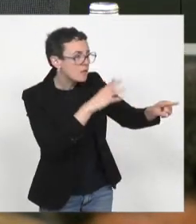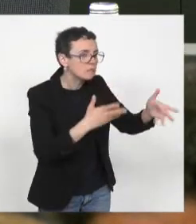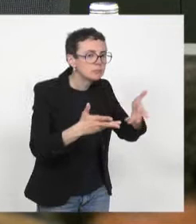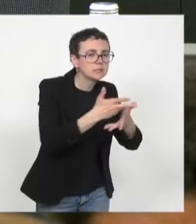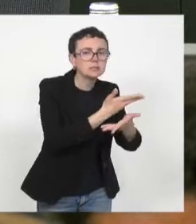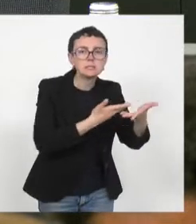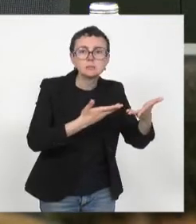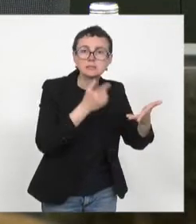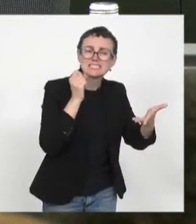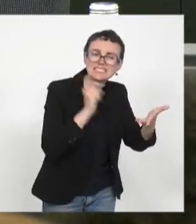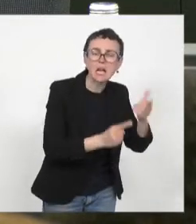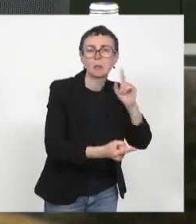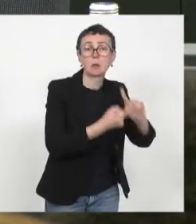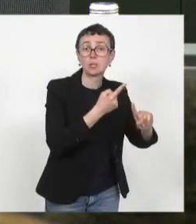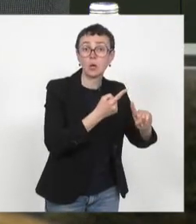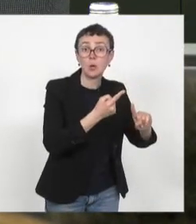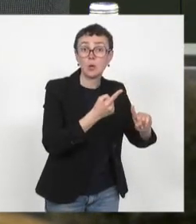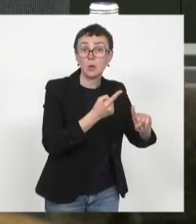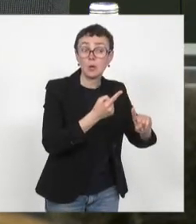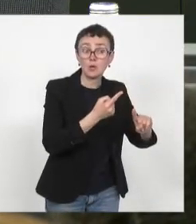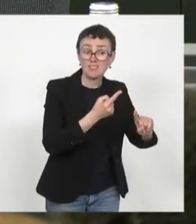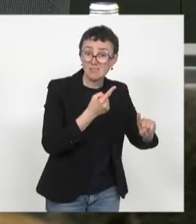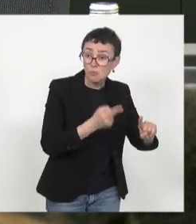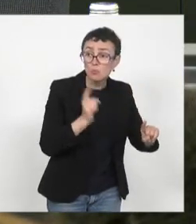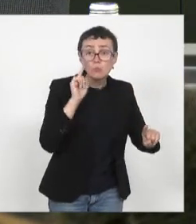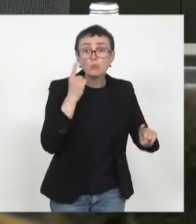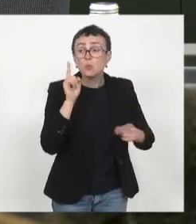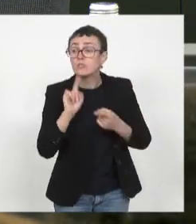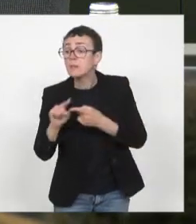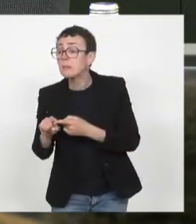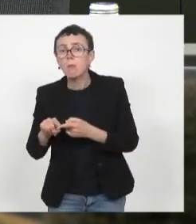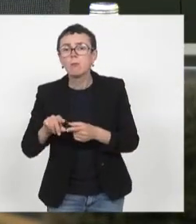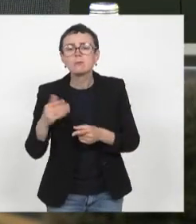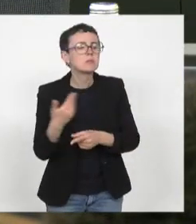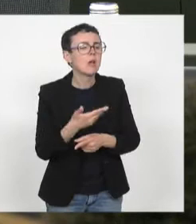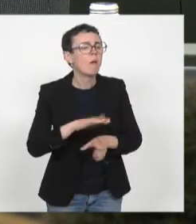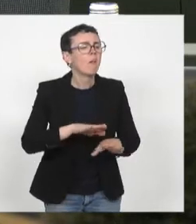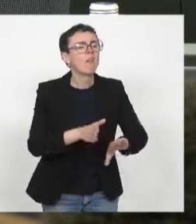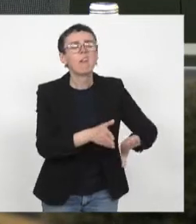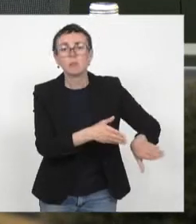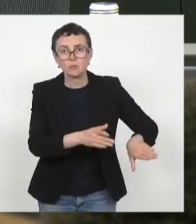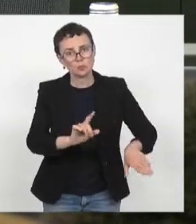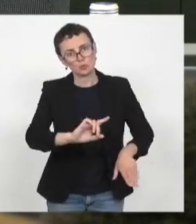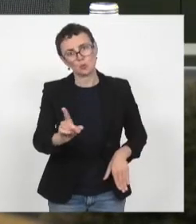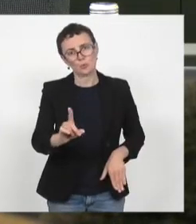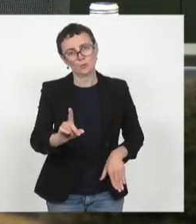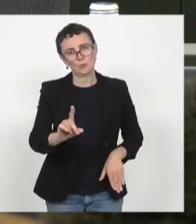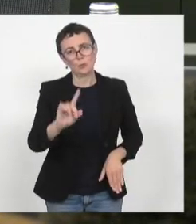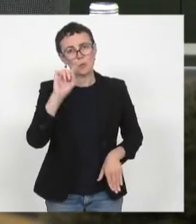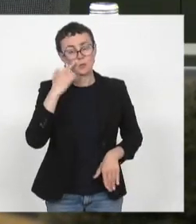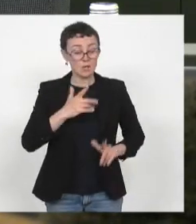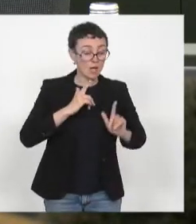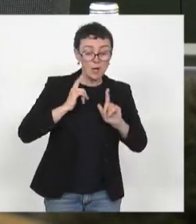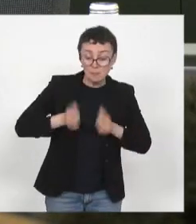cas, pas sur tous les sujets. C'est pourquoi, Monsieur le Vice-président, que nous nous abstiendrons sur ces 2 délégations d'attribution. Si